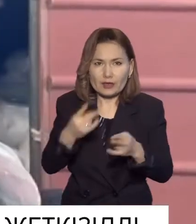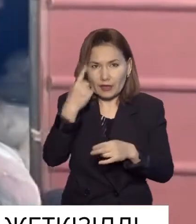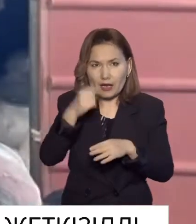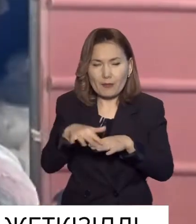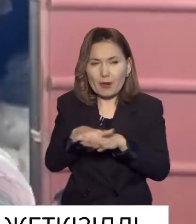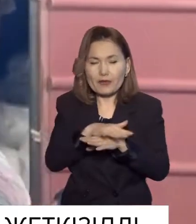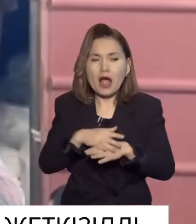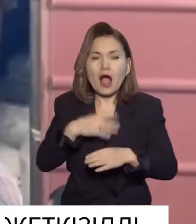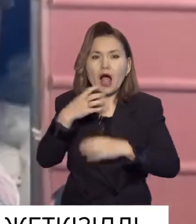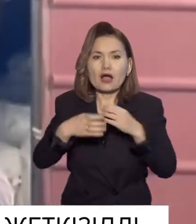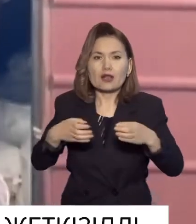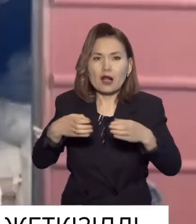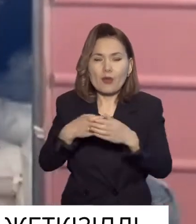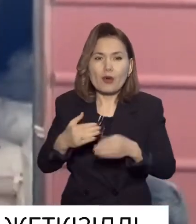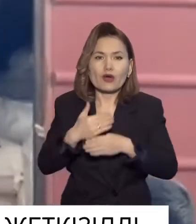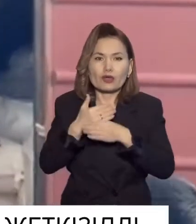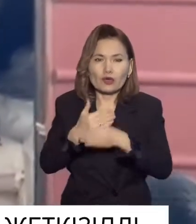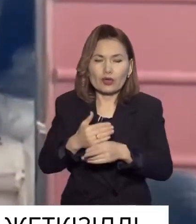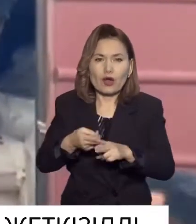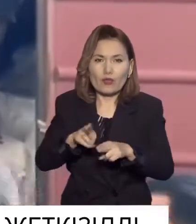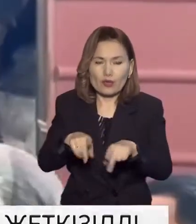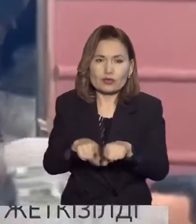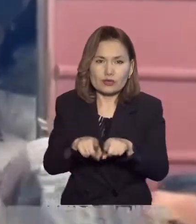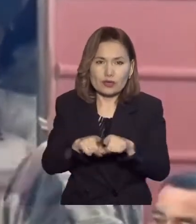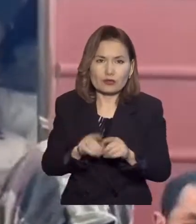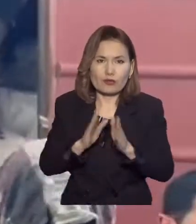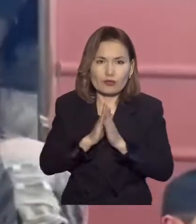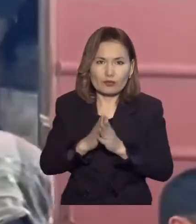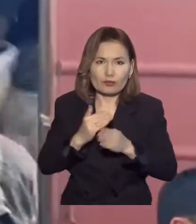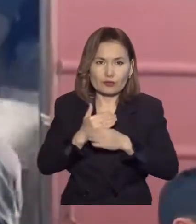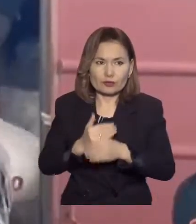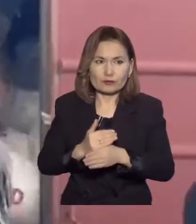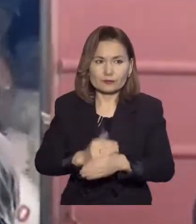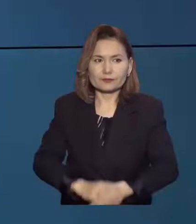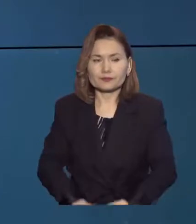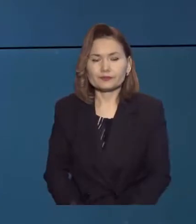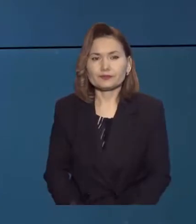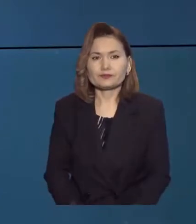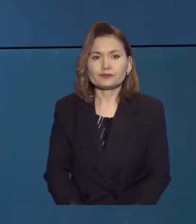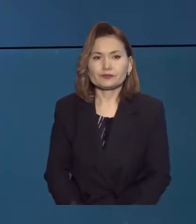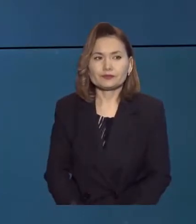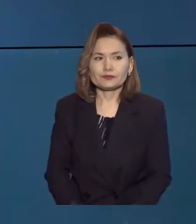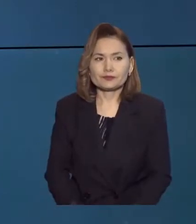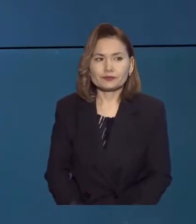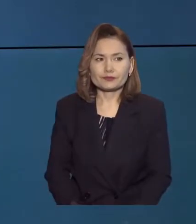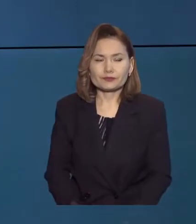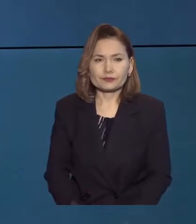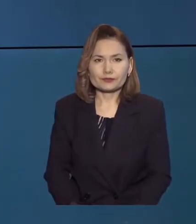халықаралық қауымдастықты Ауғанстанның бұғатталған активтерін босатуға шақырды.